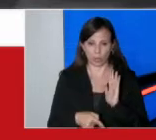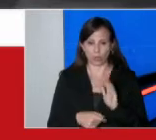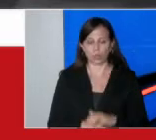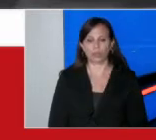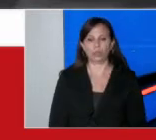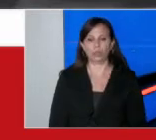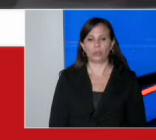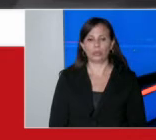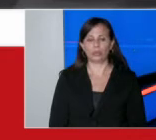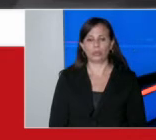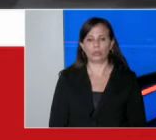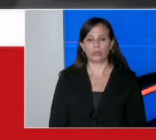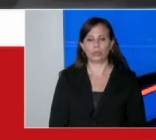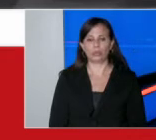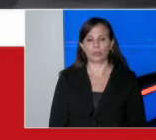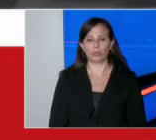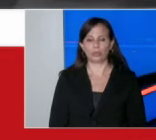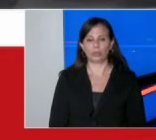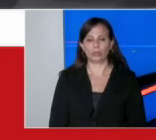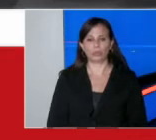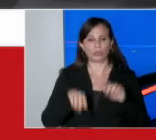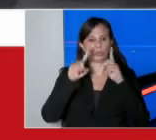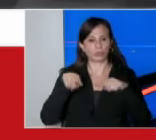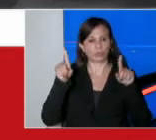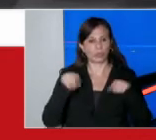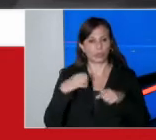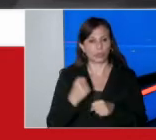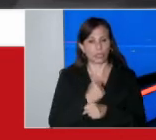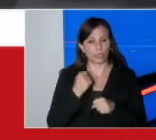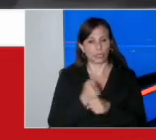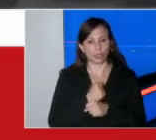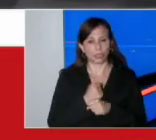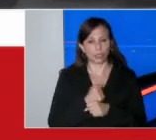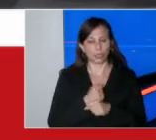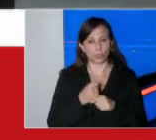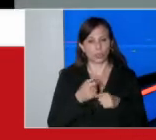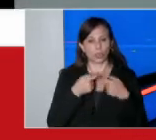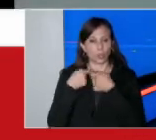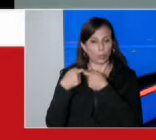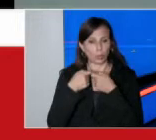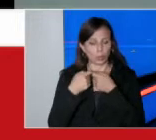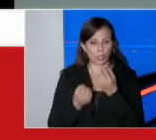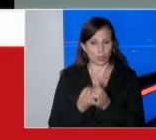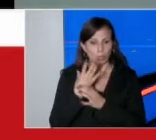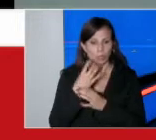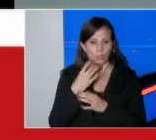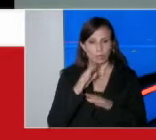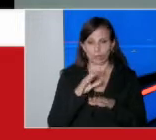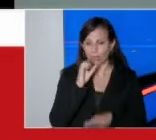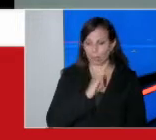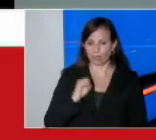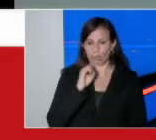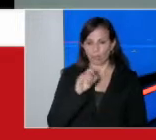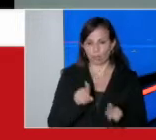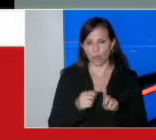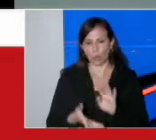והדבר השני, בעצם מבטלים את פעילות ארגוני היוצרים והמבצעים, אפשר לומר מפקיעים